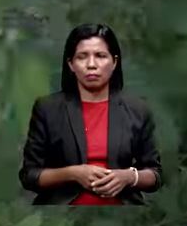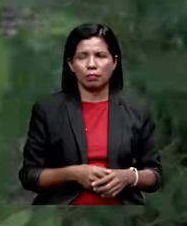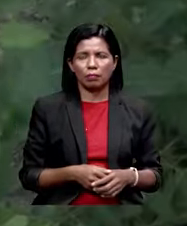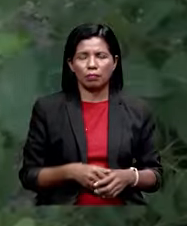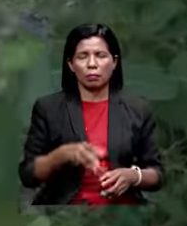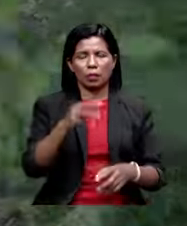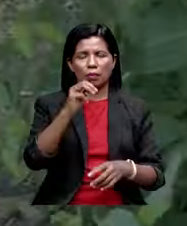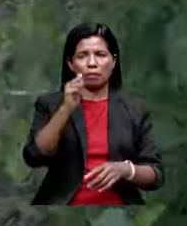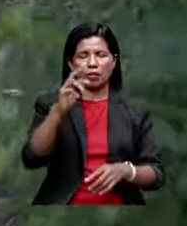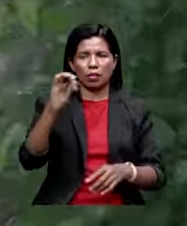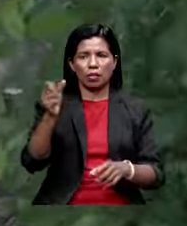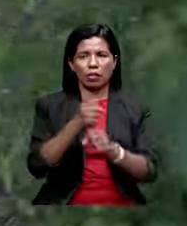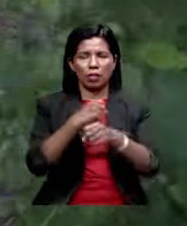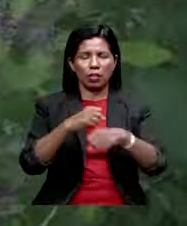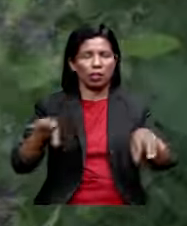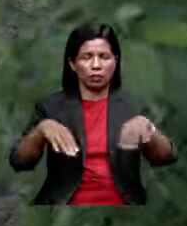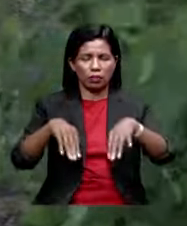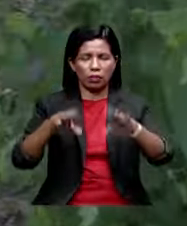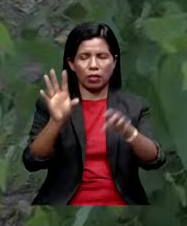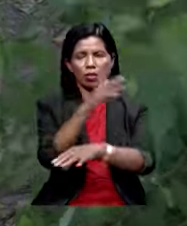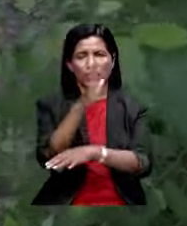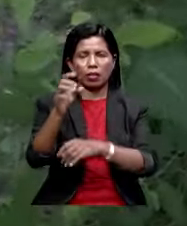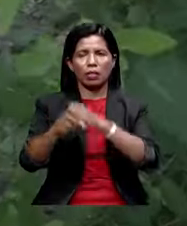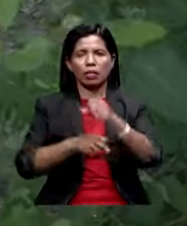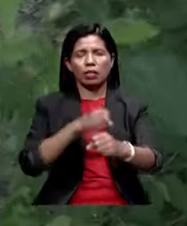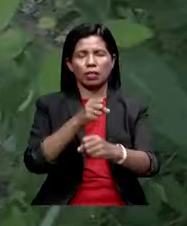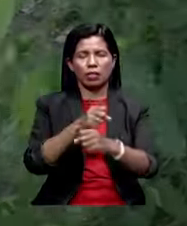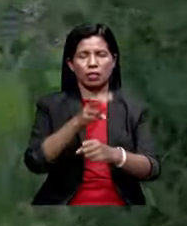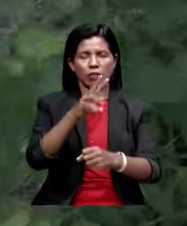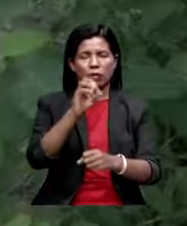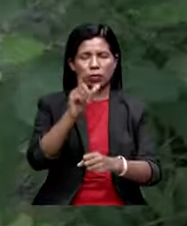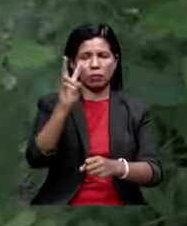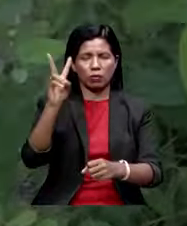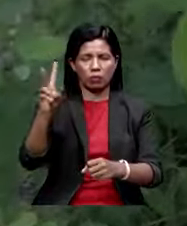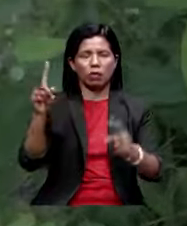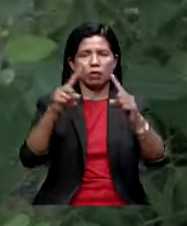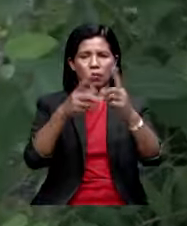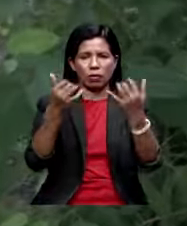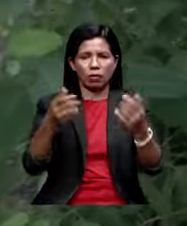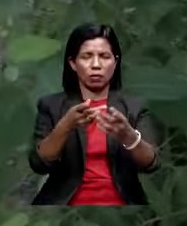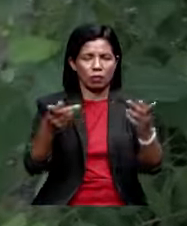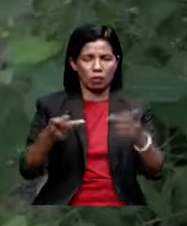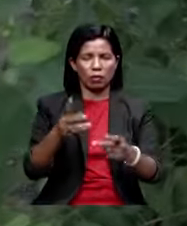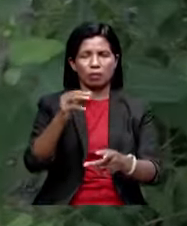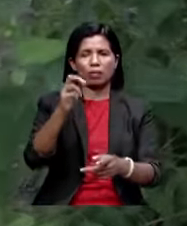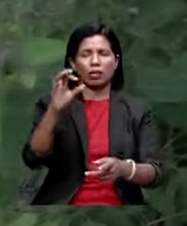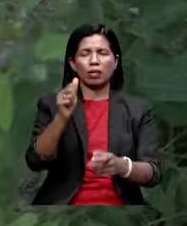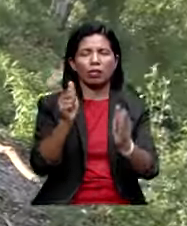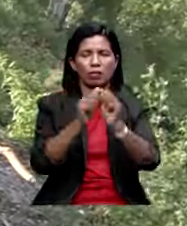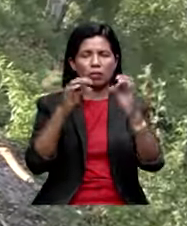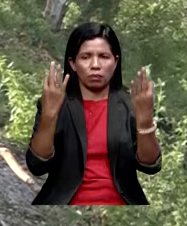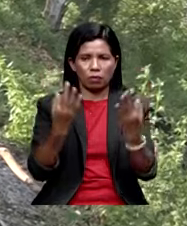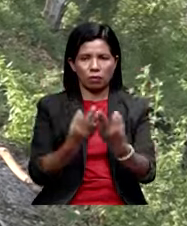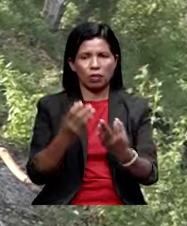Maria Suarez halo servisu fanai maran hahusi tinan rihun rua-rua to agora Fatin nebe Maria Suarez honya familia